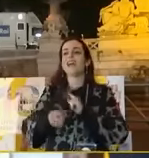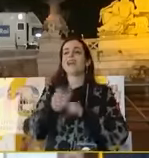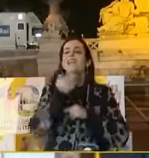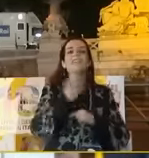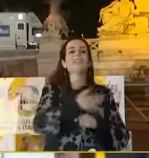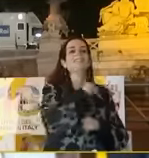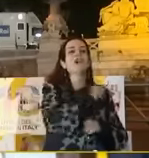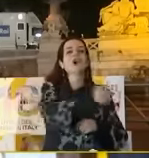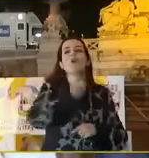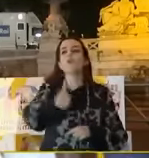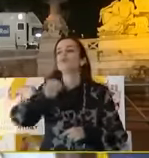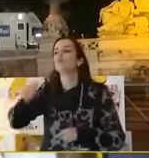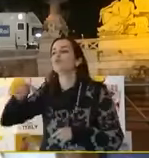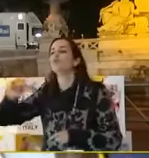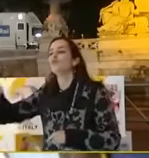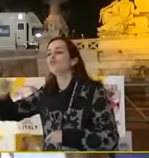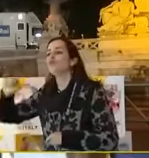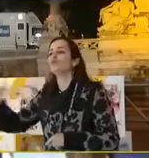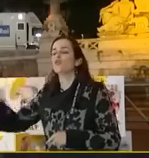uno.